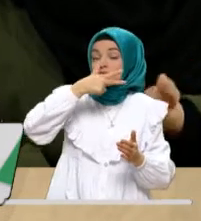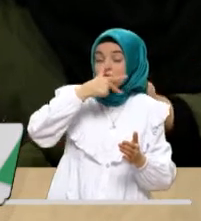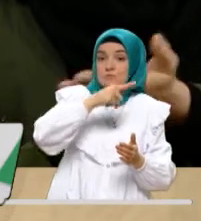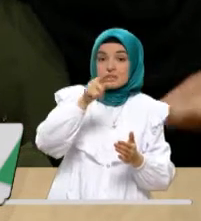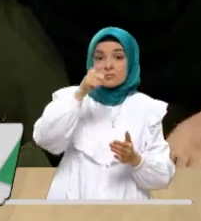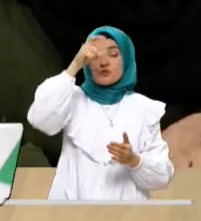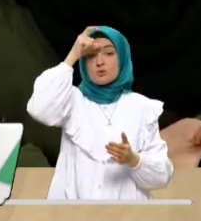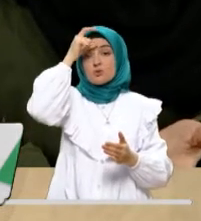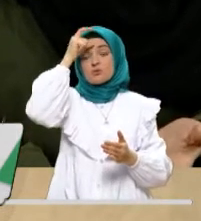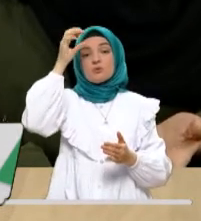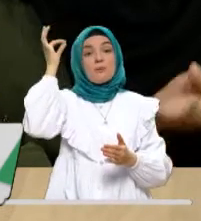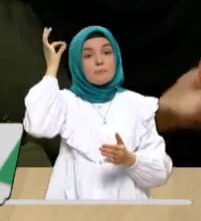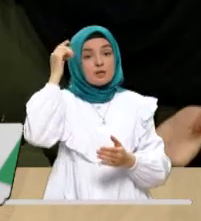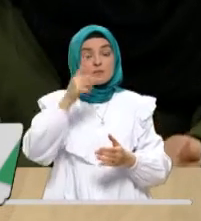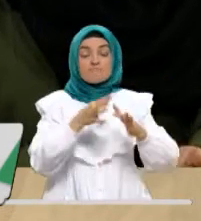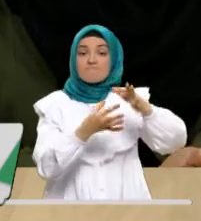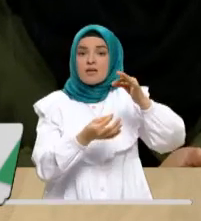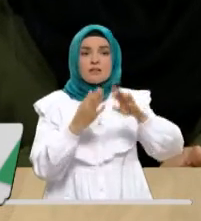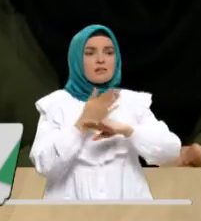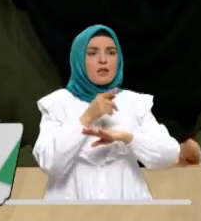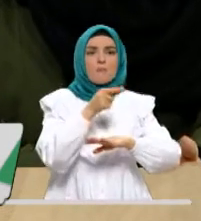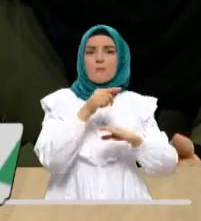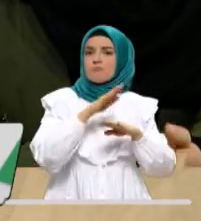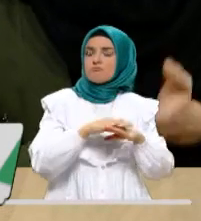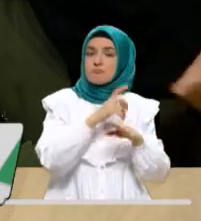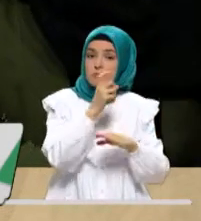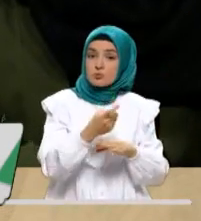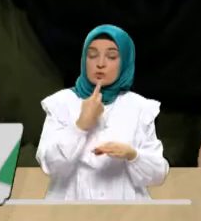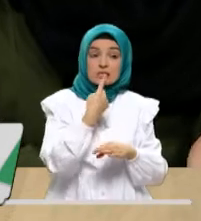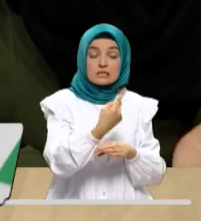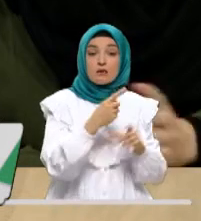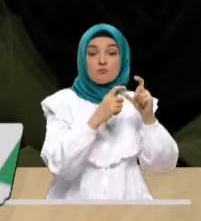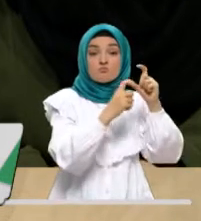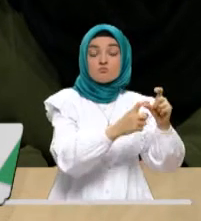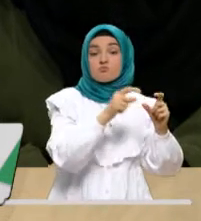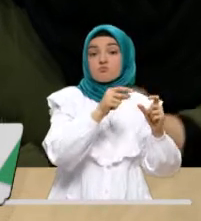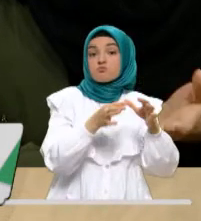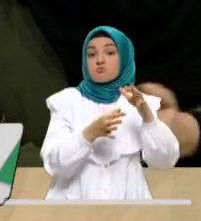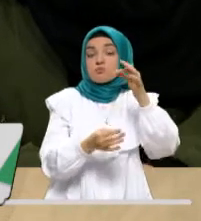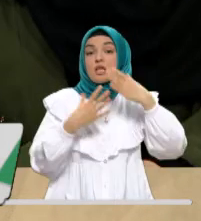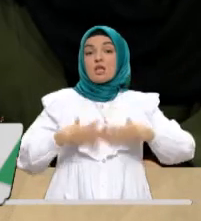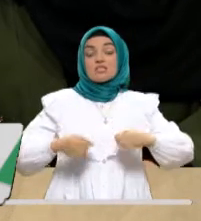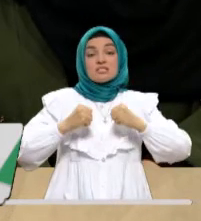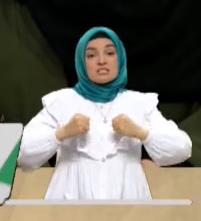Türksünüz, bilinçli bir insansınız. Niye böyle bir şey yapıyorsunuz? Yani bu insan sağlığına aykırı bir